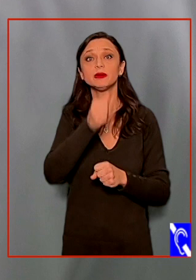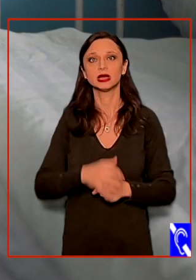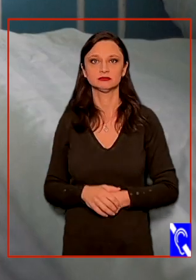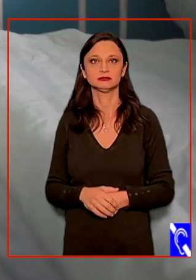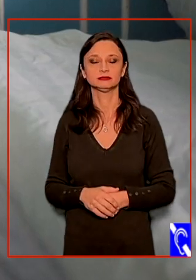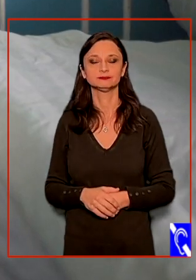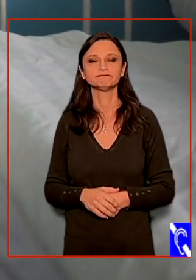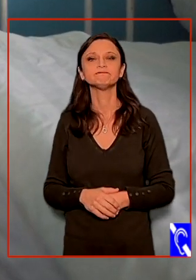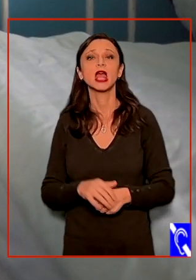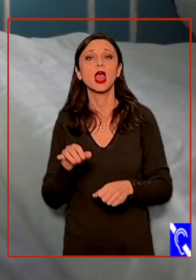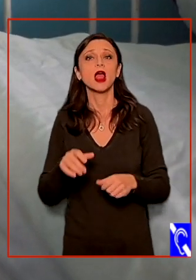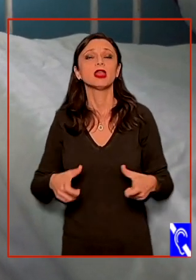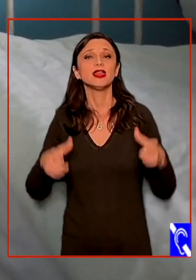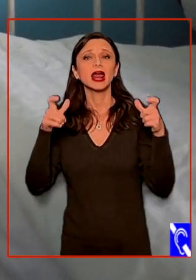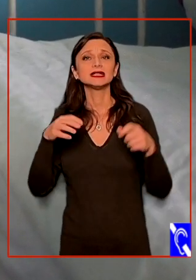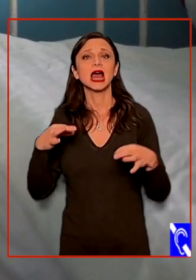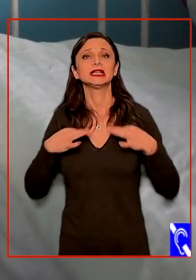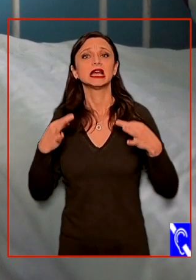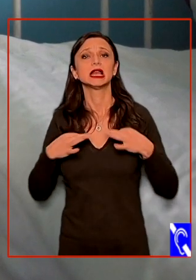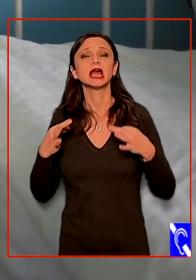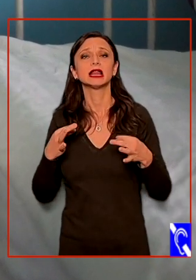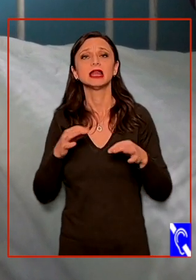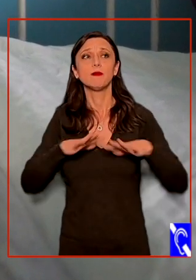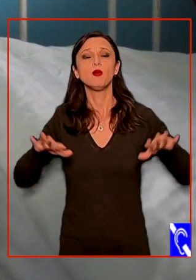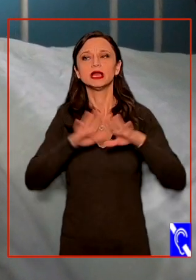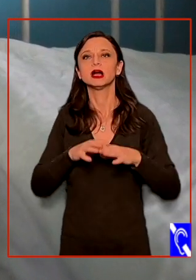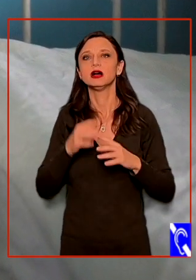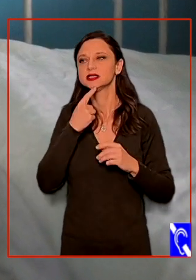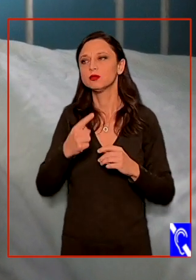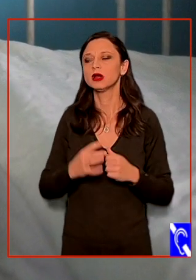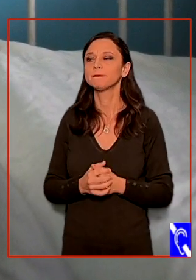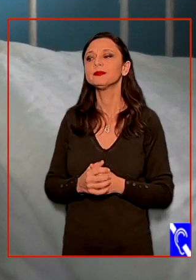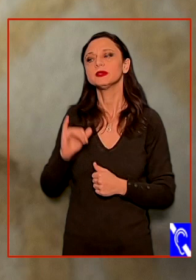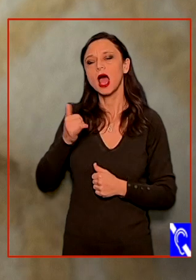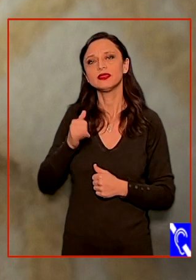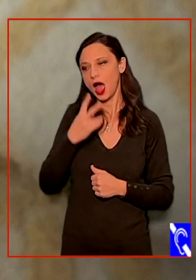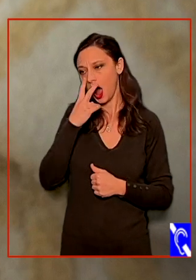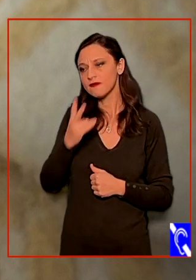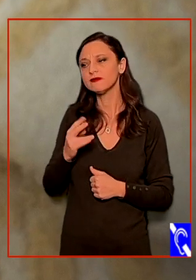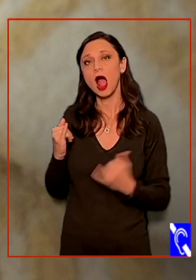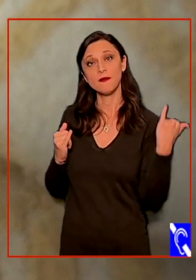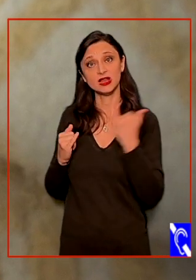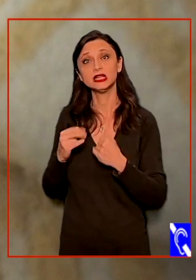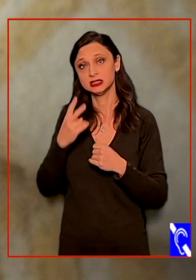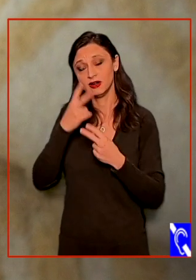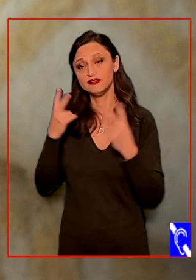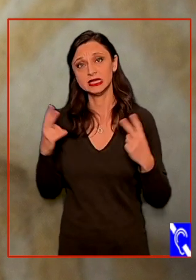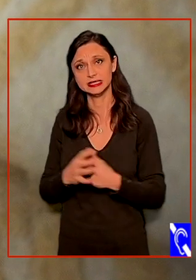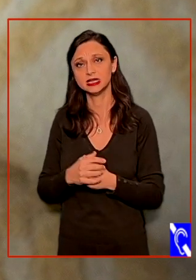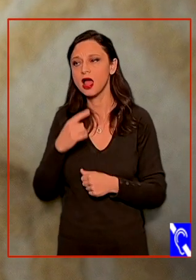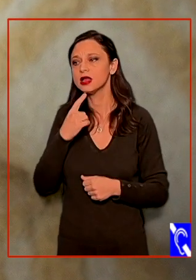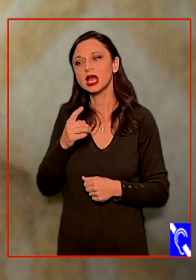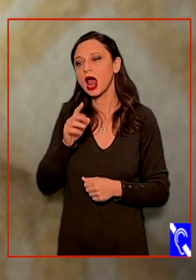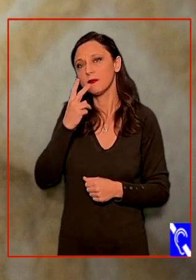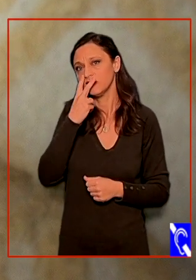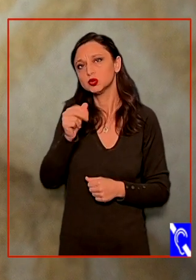Ai direcție de sănătate publică care vine și îți spune, am fost, dar la momentul la care noi am ajuns nu mai erai nimic. Ai Mecanismul Național